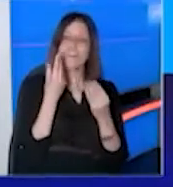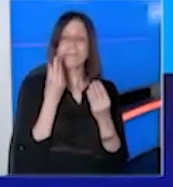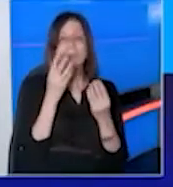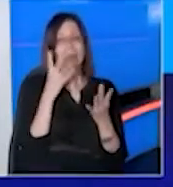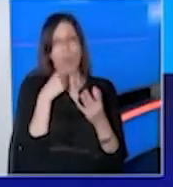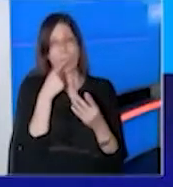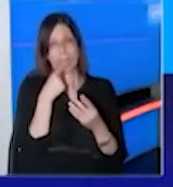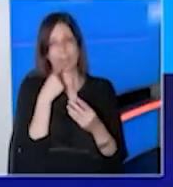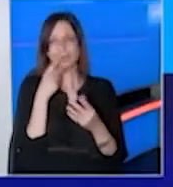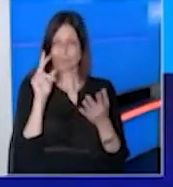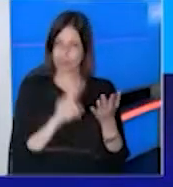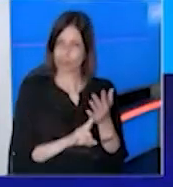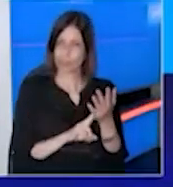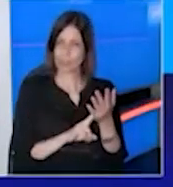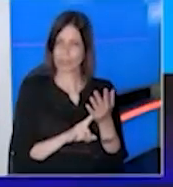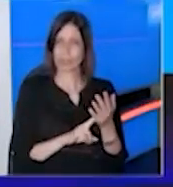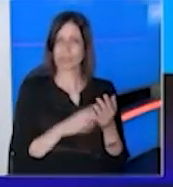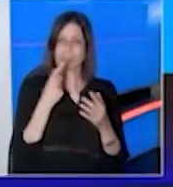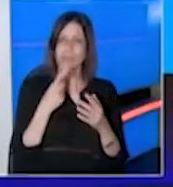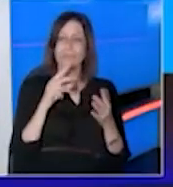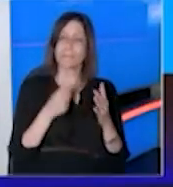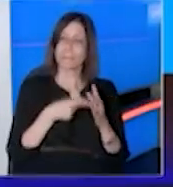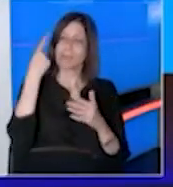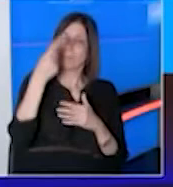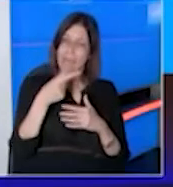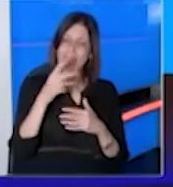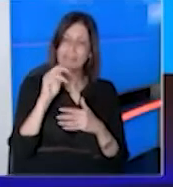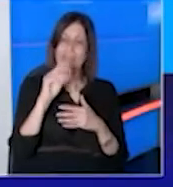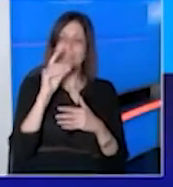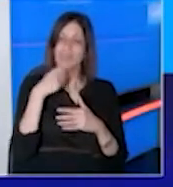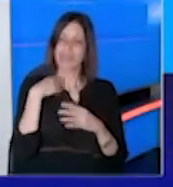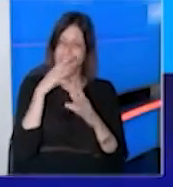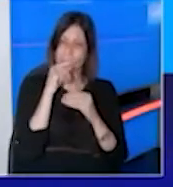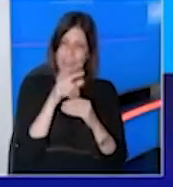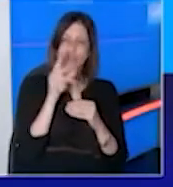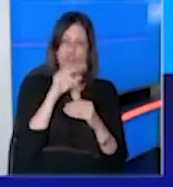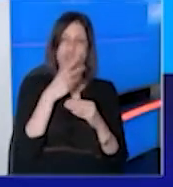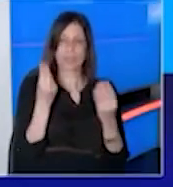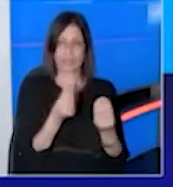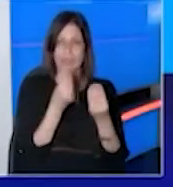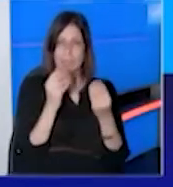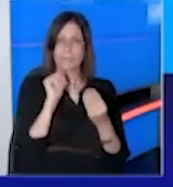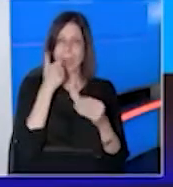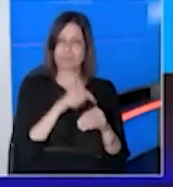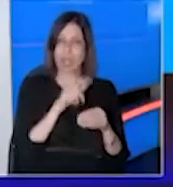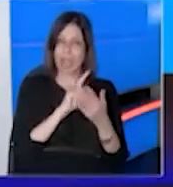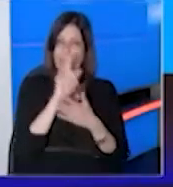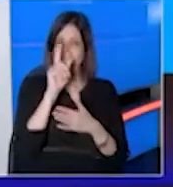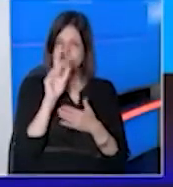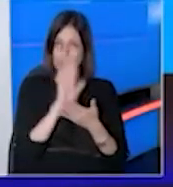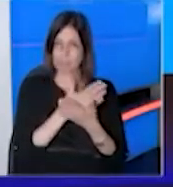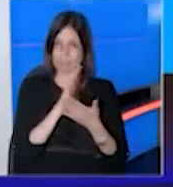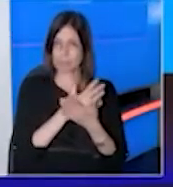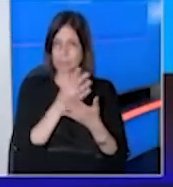על ניר דוד. צודק. הרבה מאוד. צודק. האייטם הבא, ניר דוד. צודק. אין בעיה. לא, יש לנו עוד כמה דברים. מחר ב-11 מה, פסק הדין?